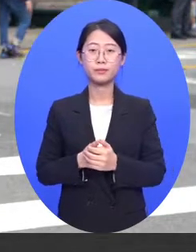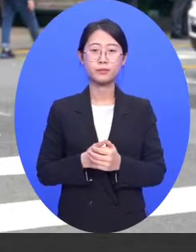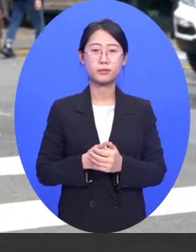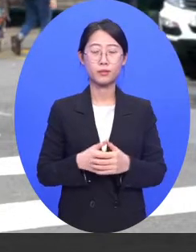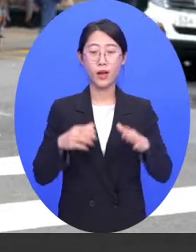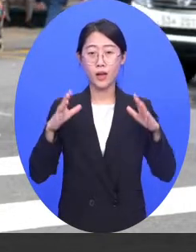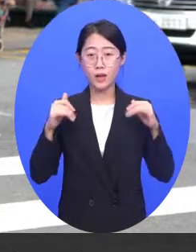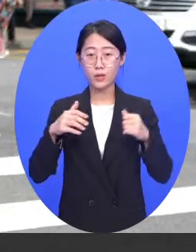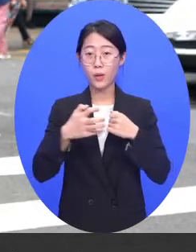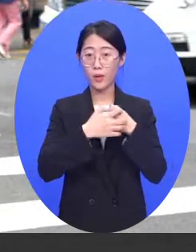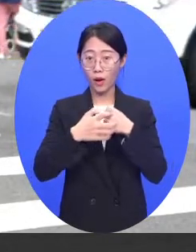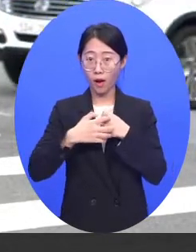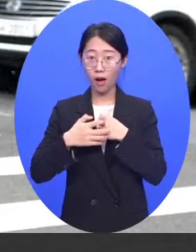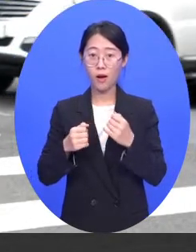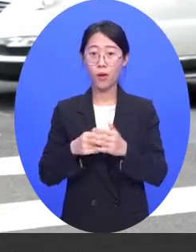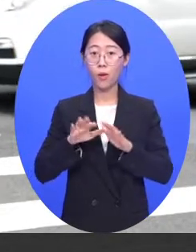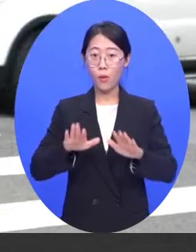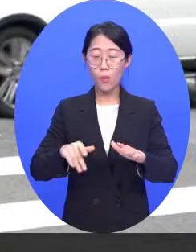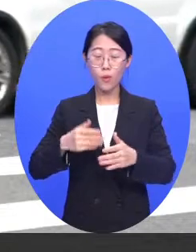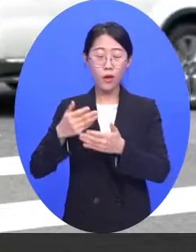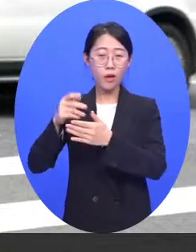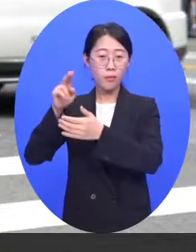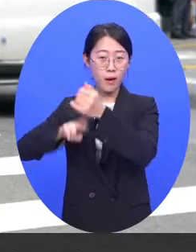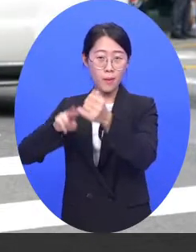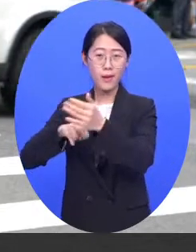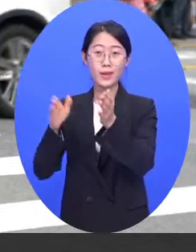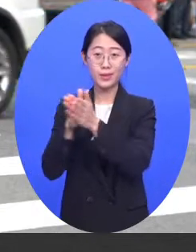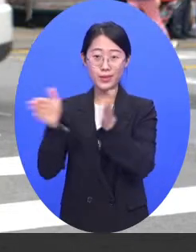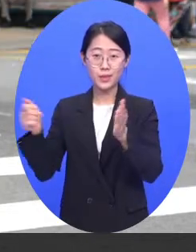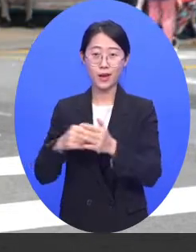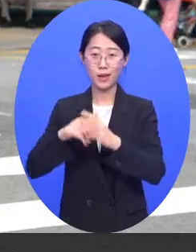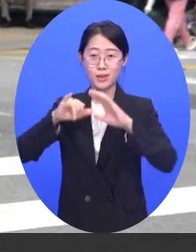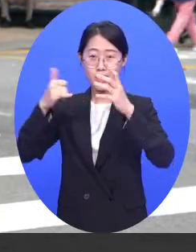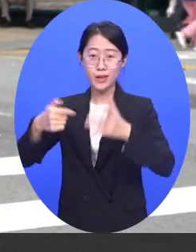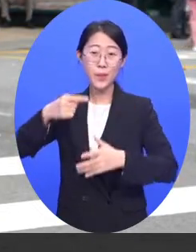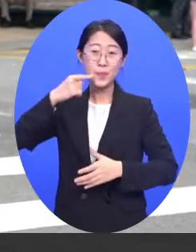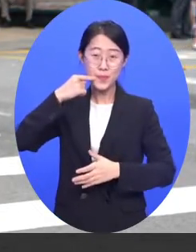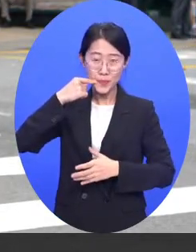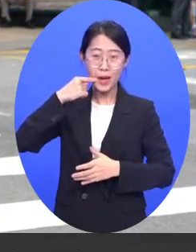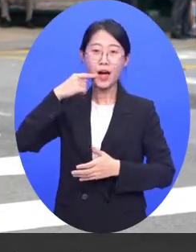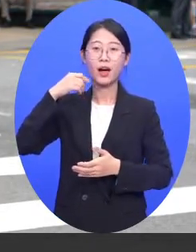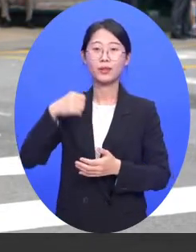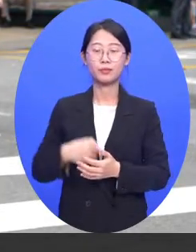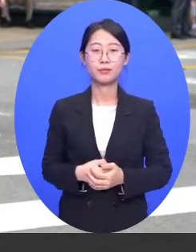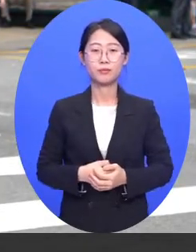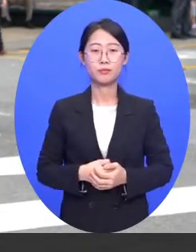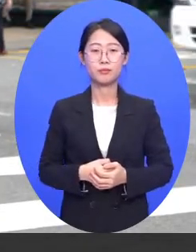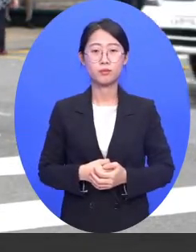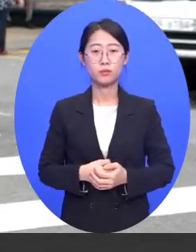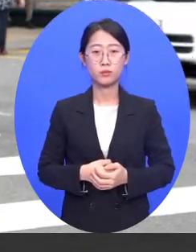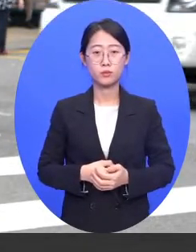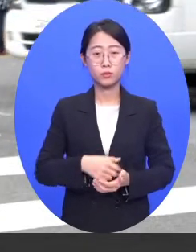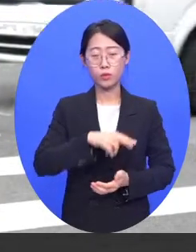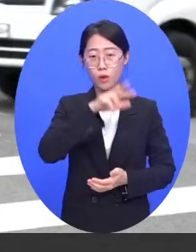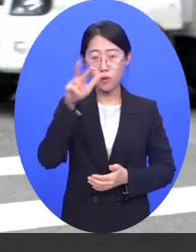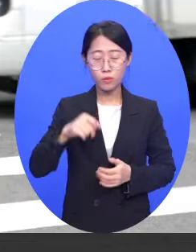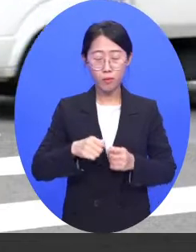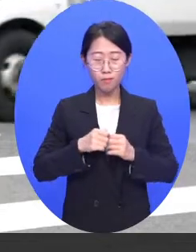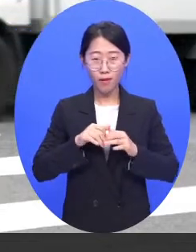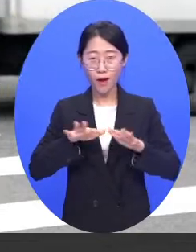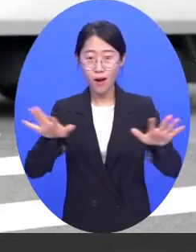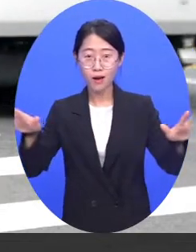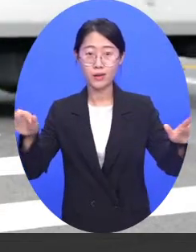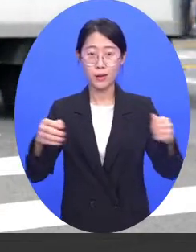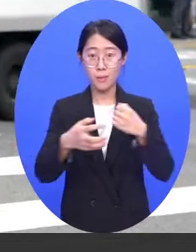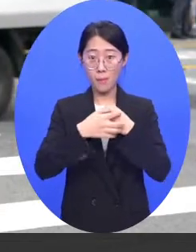앞서 전해드린 것처럼 자랑스러운 천안배가 올해 첫 수출길에 오르며 세계인의 입맛을 사로잡고 있습니다. 더욱더 전